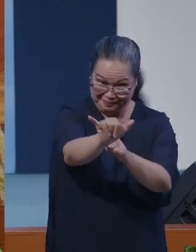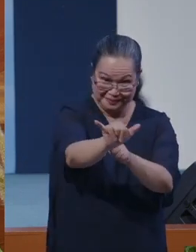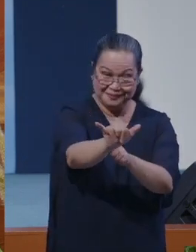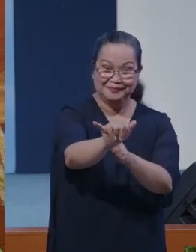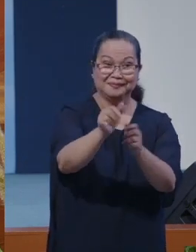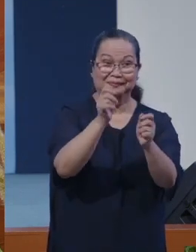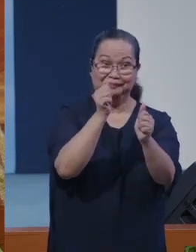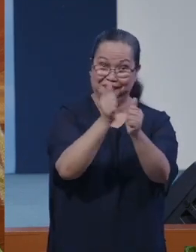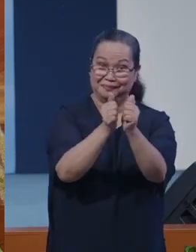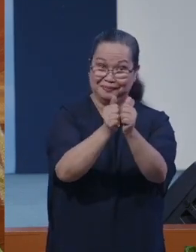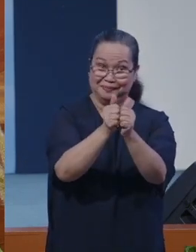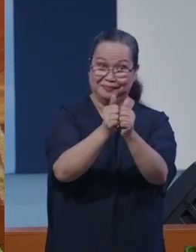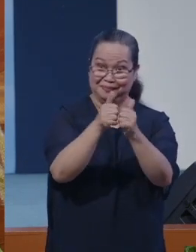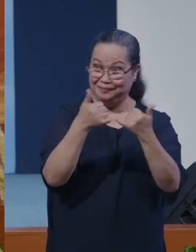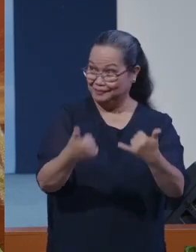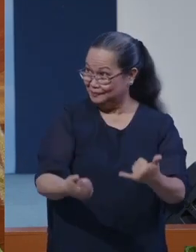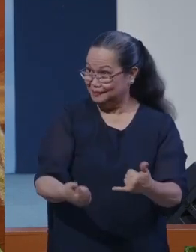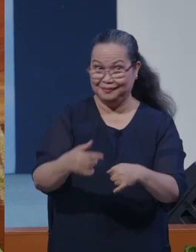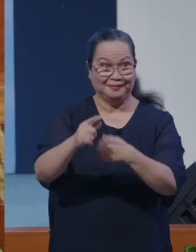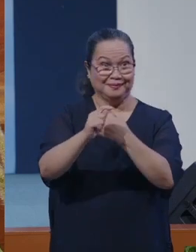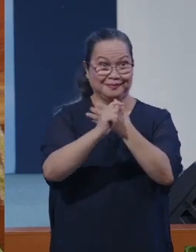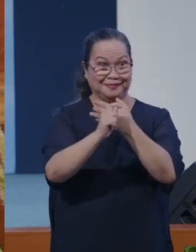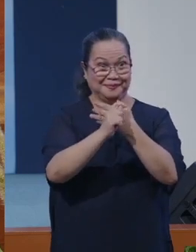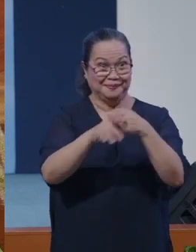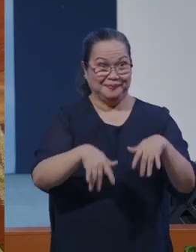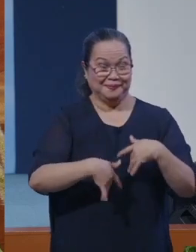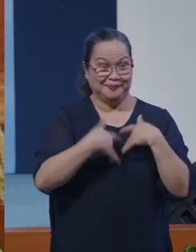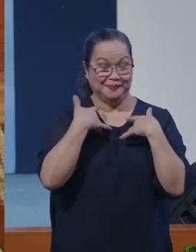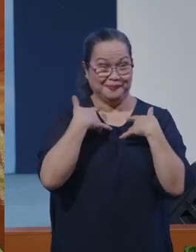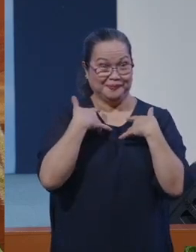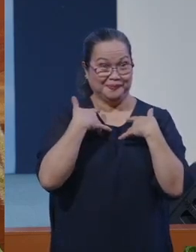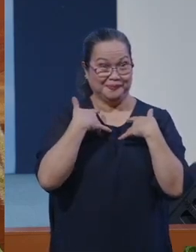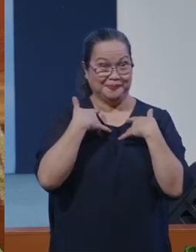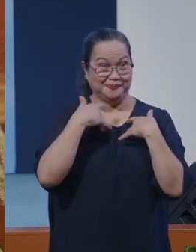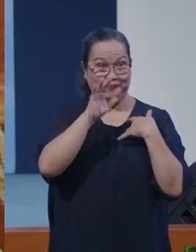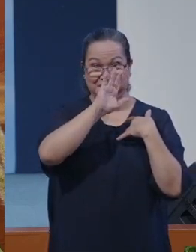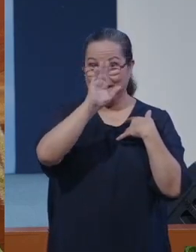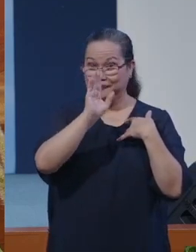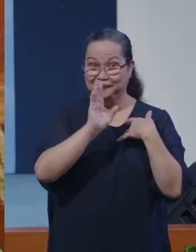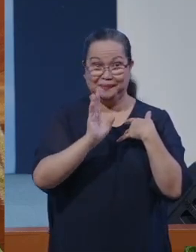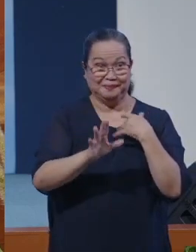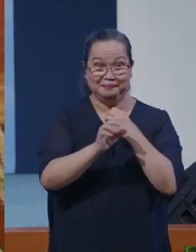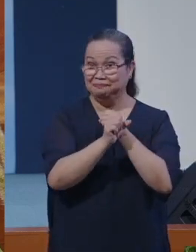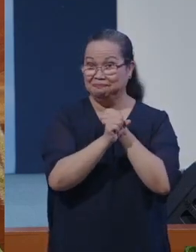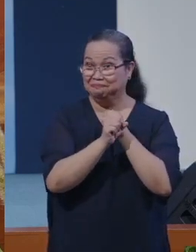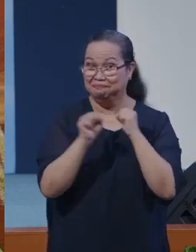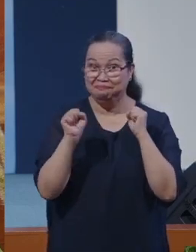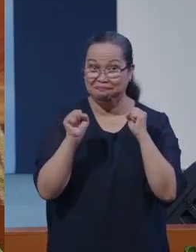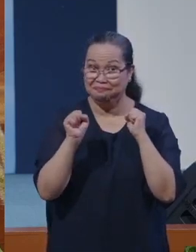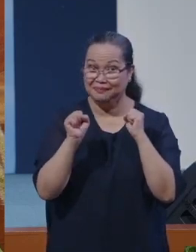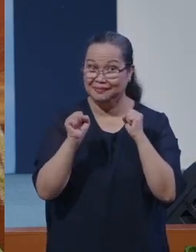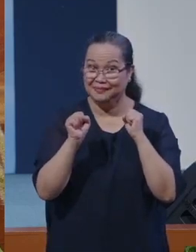mo sabihin, itong temporary na buhay natin dito, hindi niya tayo kayang iligtas?